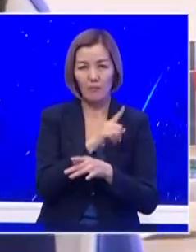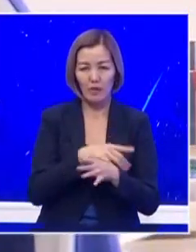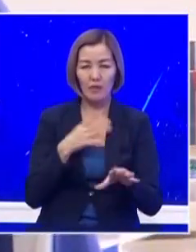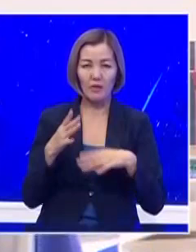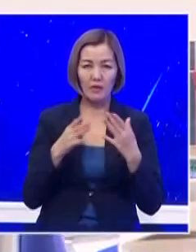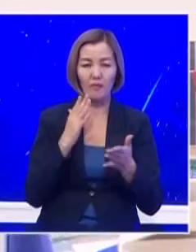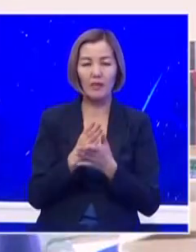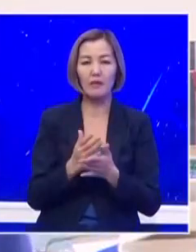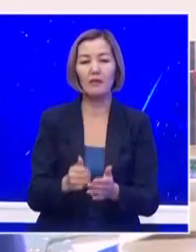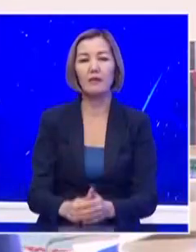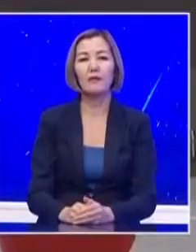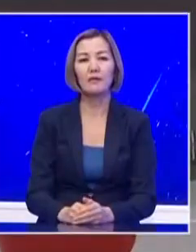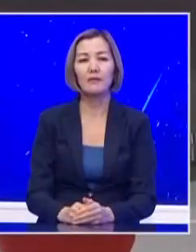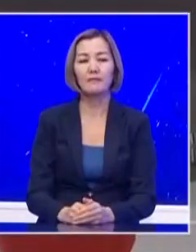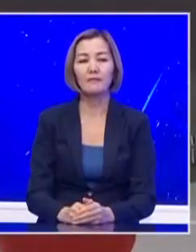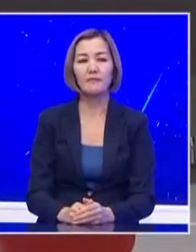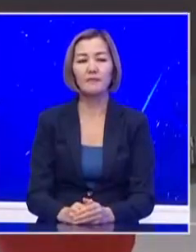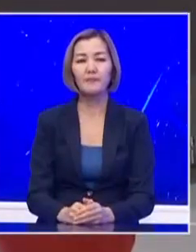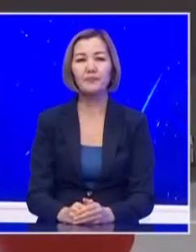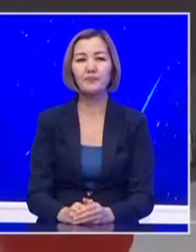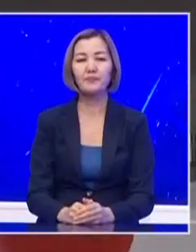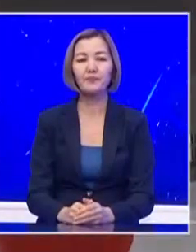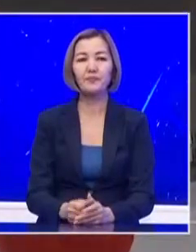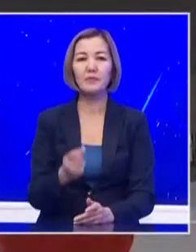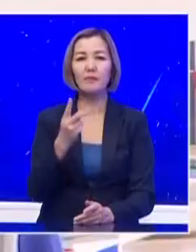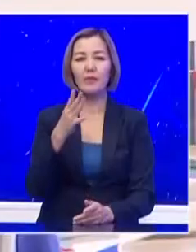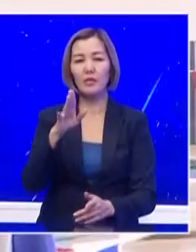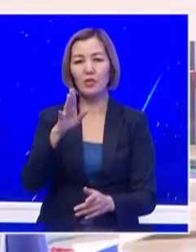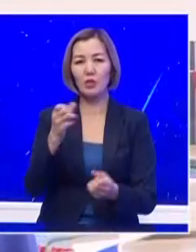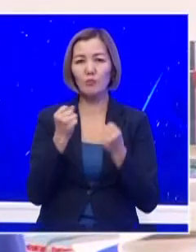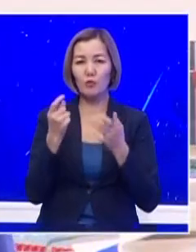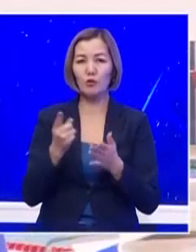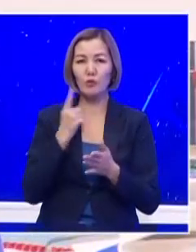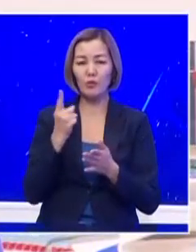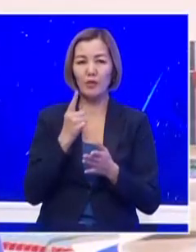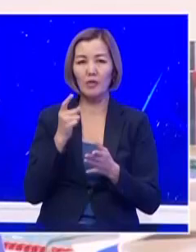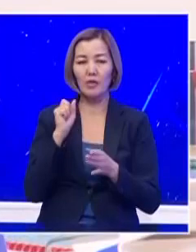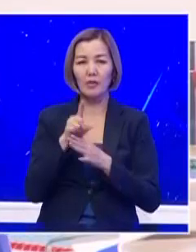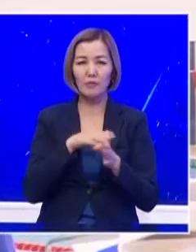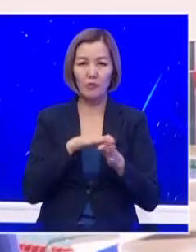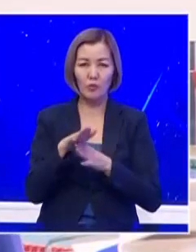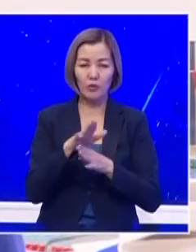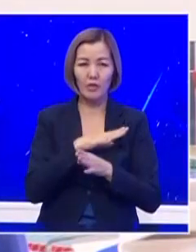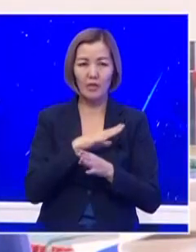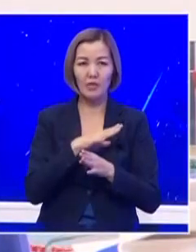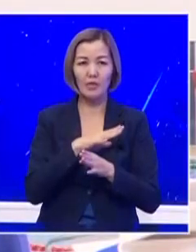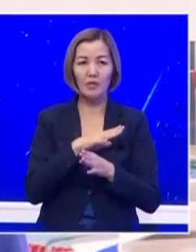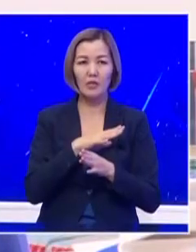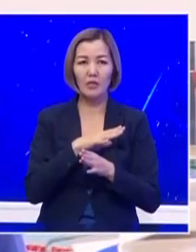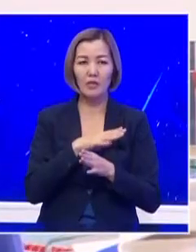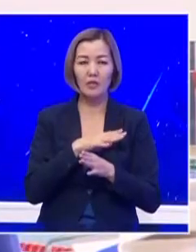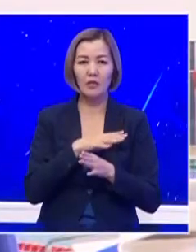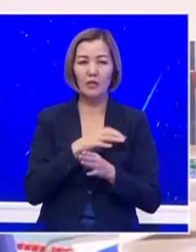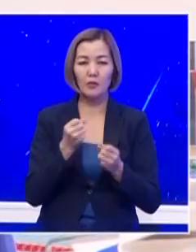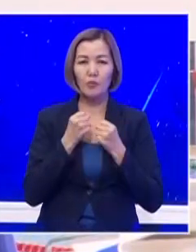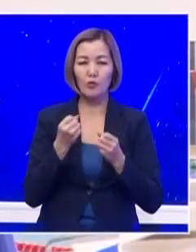результаттарын көрсетіп жатыр. Бірнеше балалар спорт шебері нормативтерін орындауда, спорт шеберінің үміткер